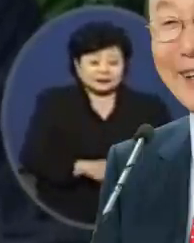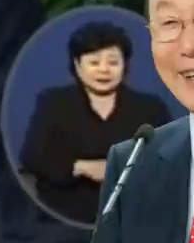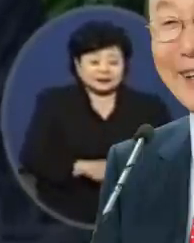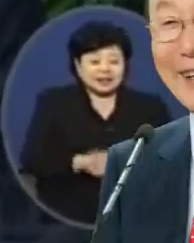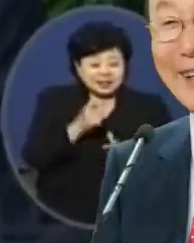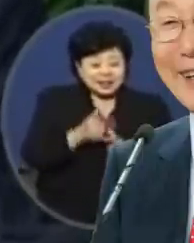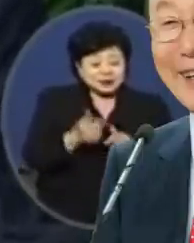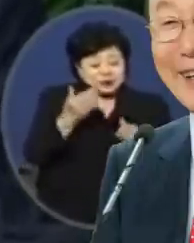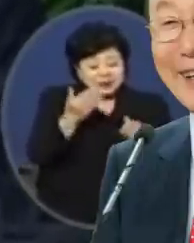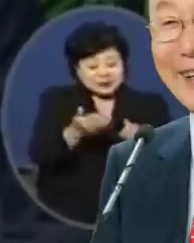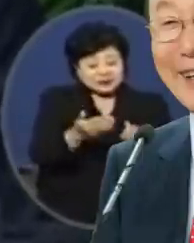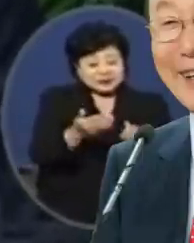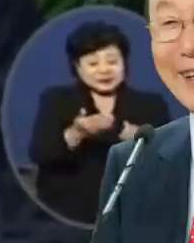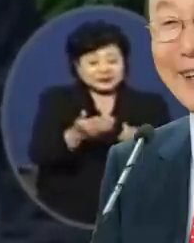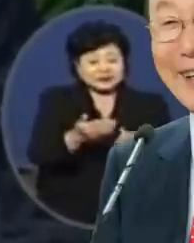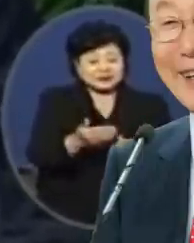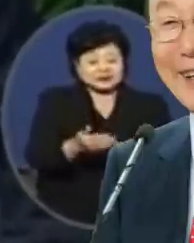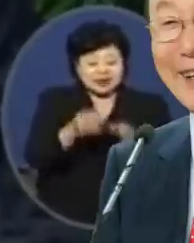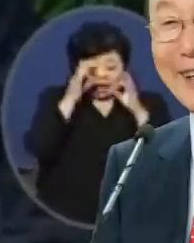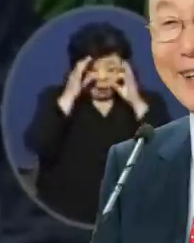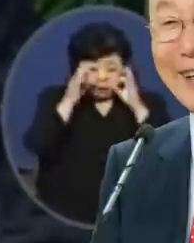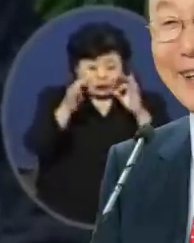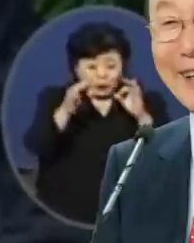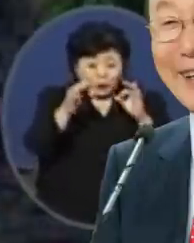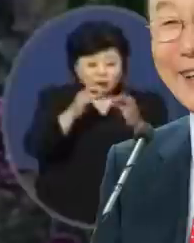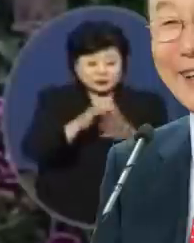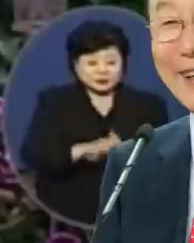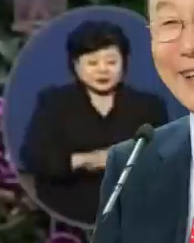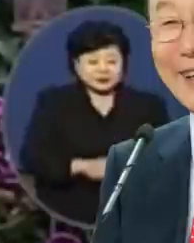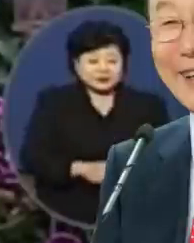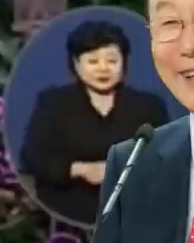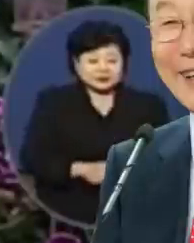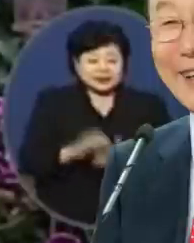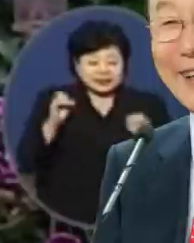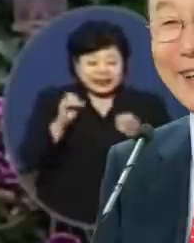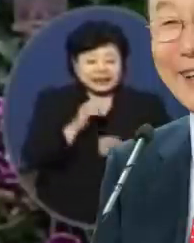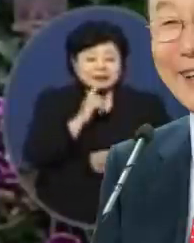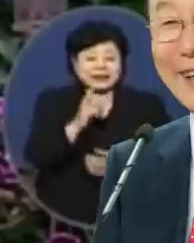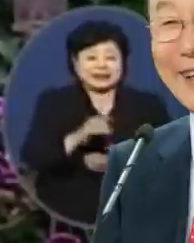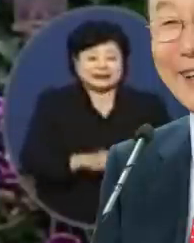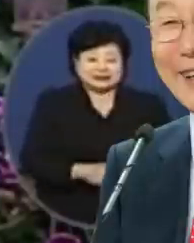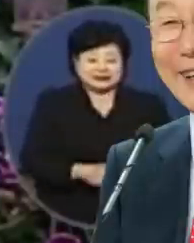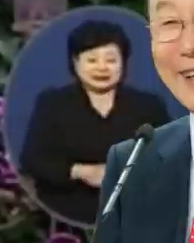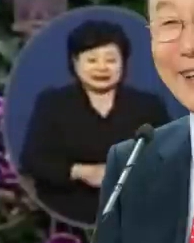그러니까 예수님께서 그들을 좀 보시고 난 다음에 대답하여 이르시되